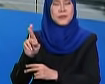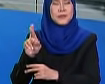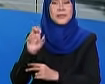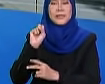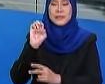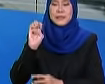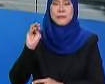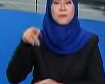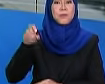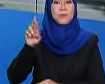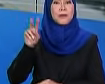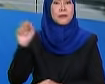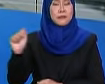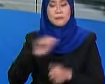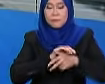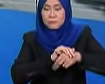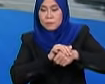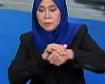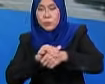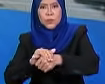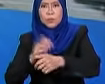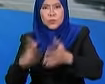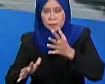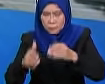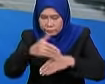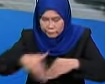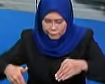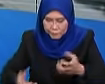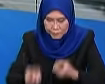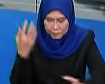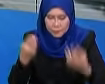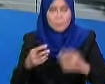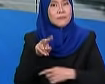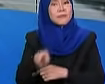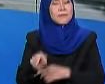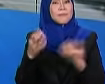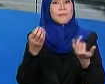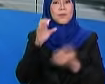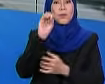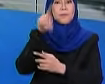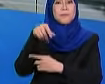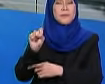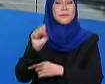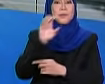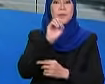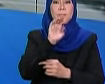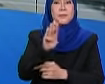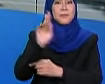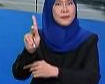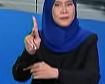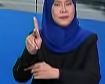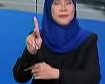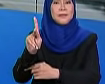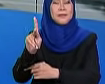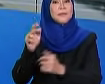oktober lalu bangkai penyu yang sudah di lapau itu ditemukan menerusi operasi berpadu Khazanah obike yang